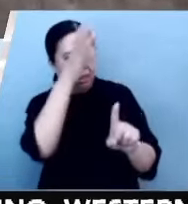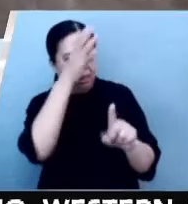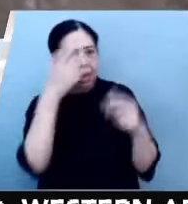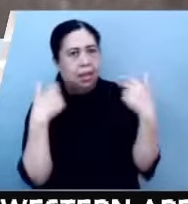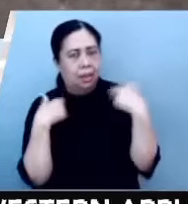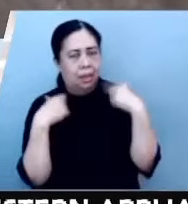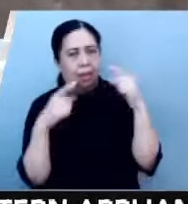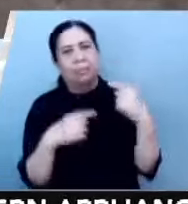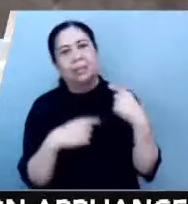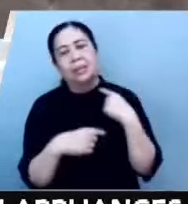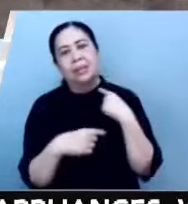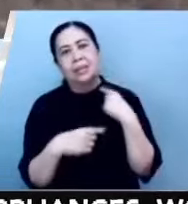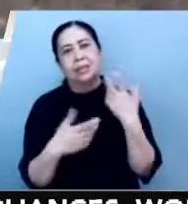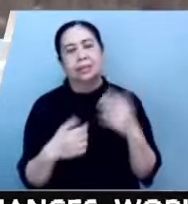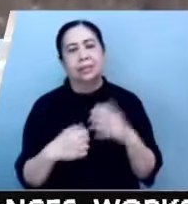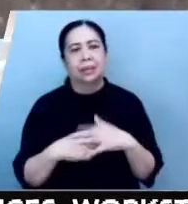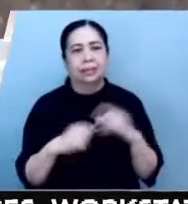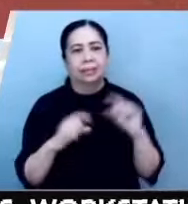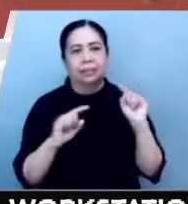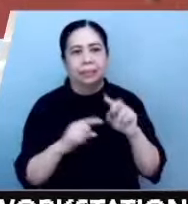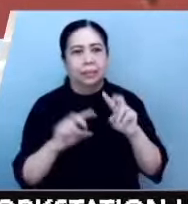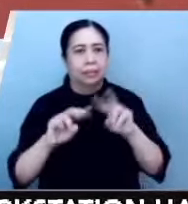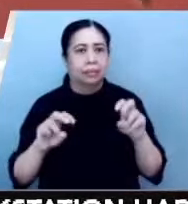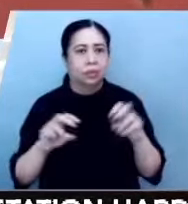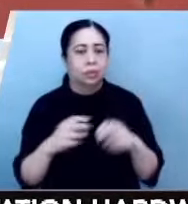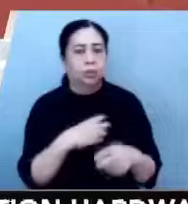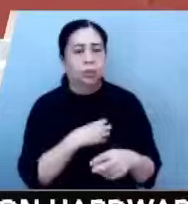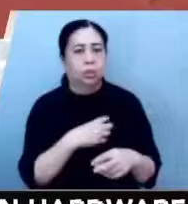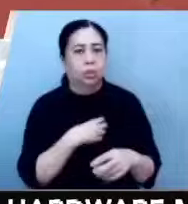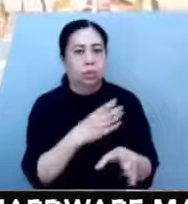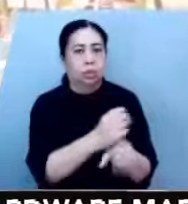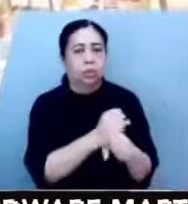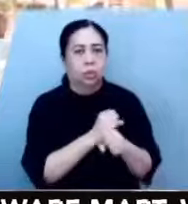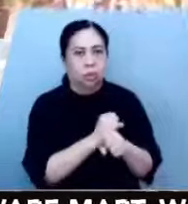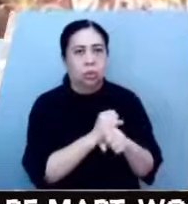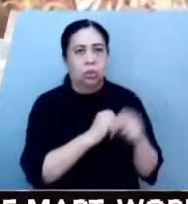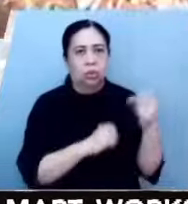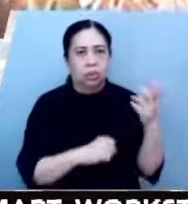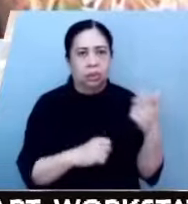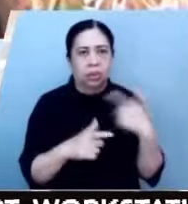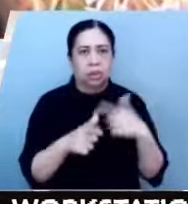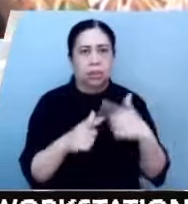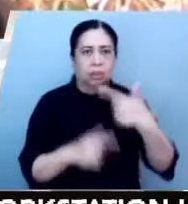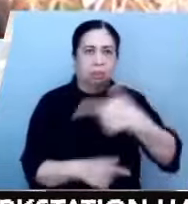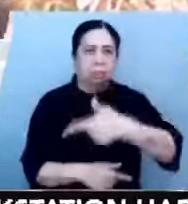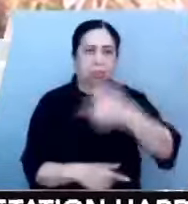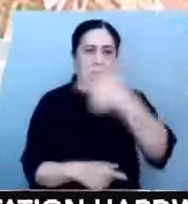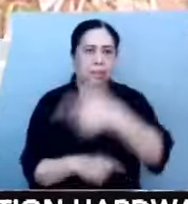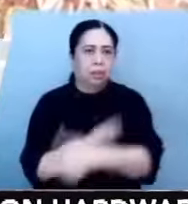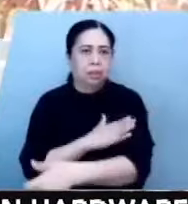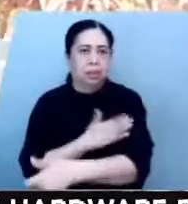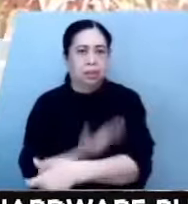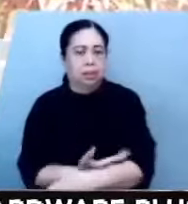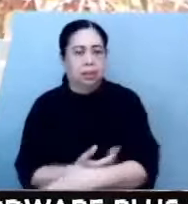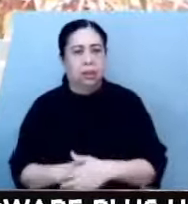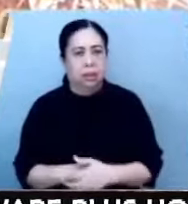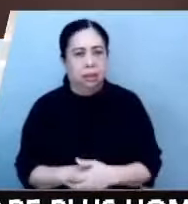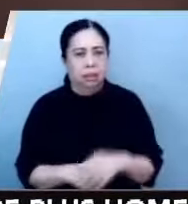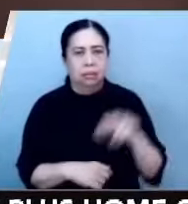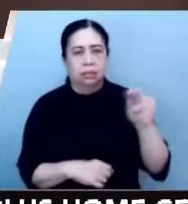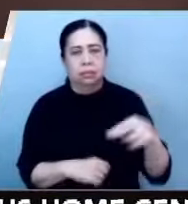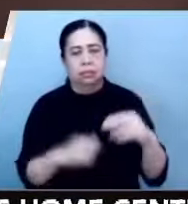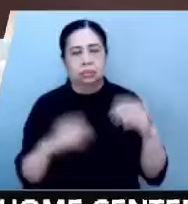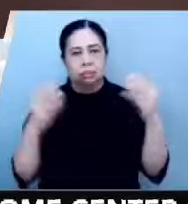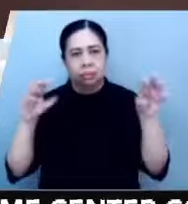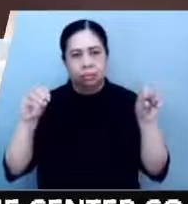leeg. Base sa investigasyon ng mga pulis, kumuha ng armas ang ama at doon binaril ang kanyang anak. Nakaburol na ang biktima habang